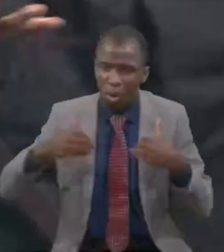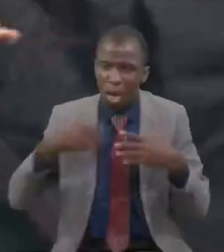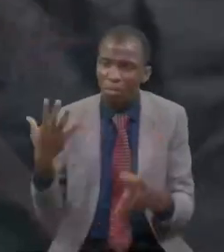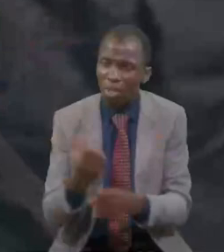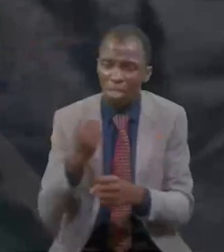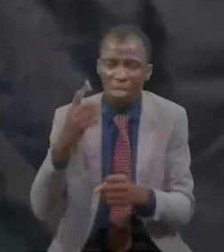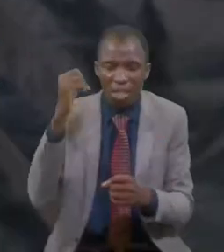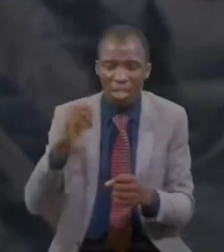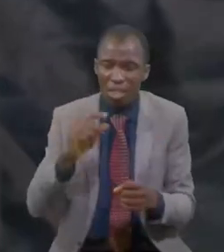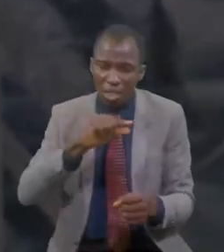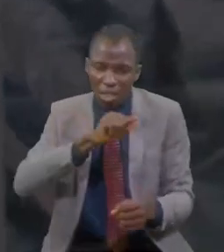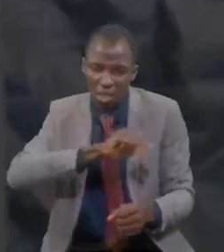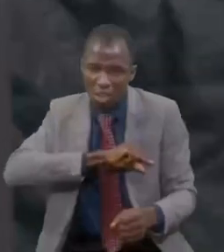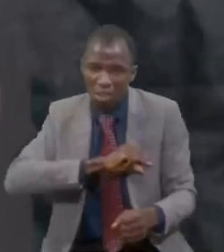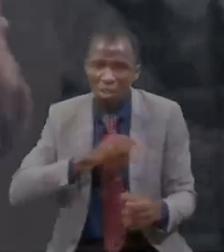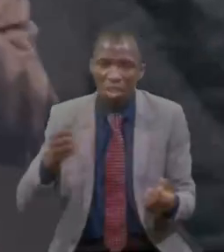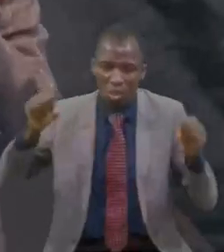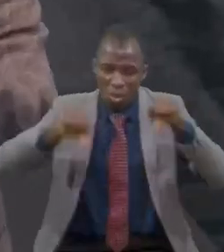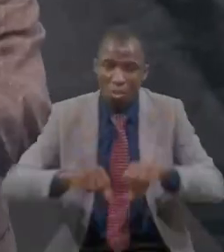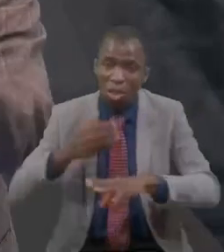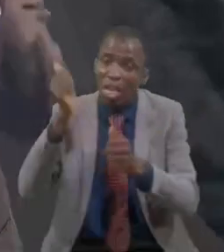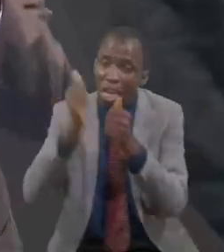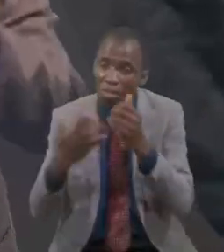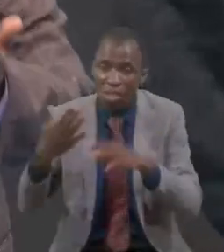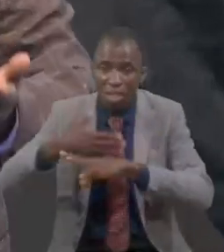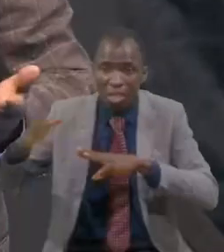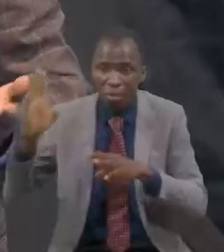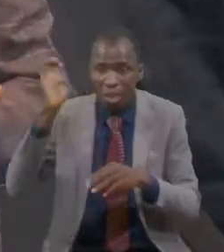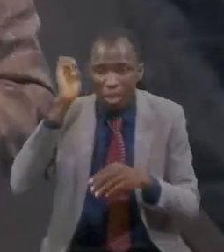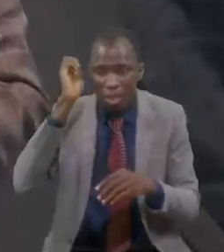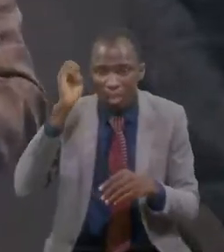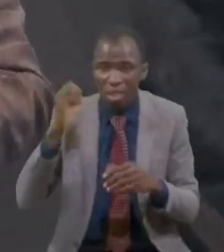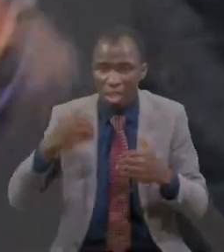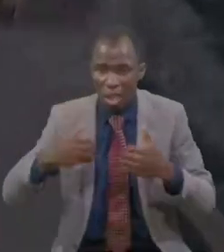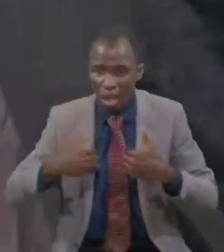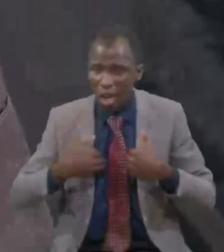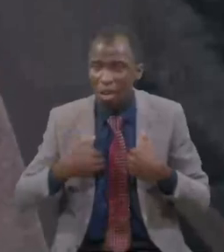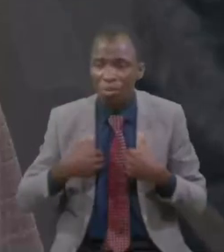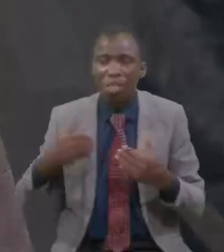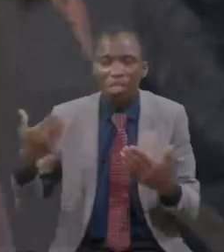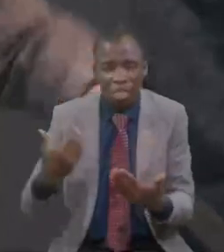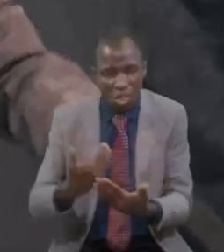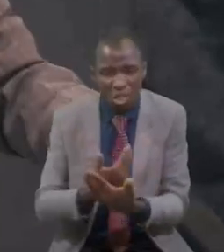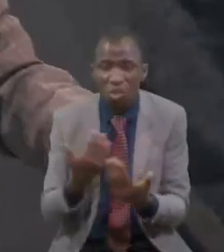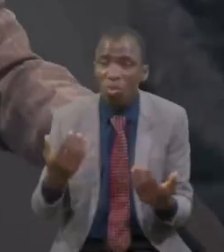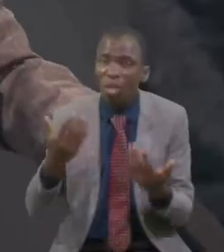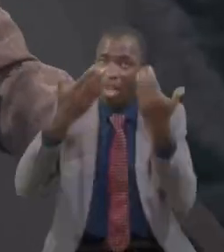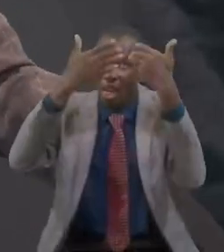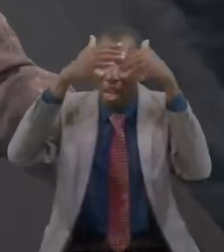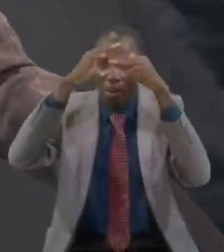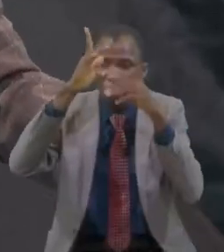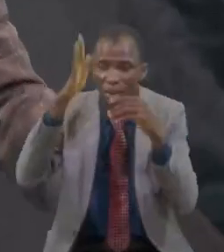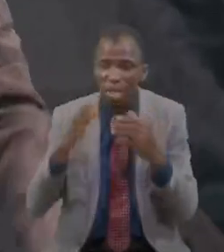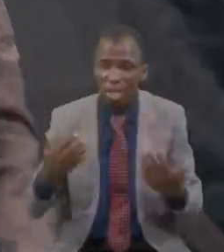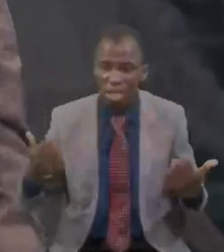les péchés la condamnation la culpabilité il a même un